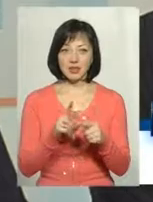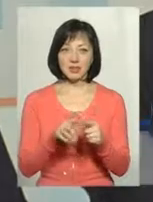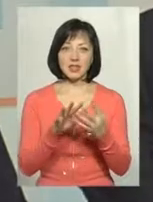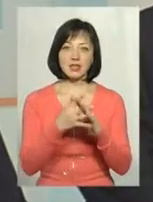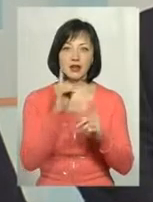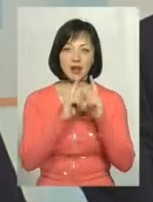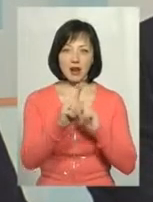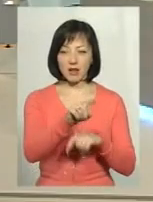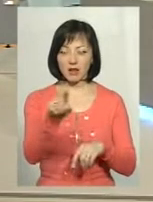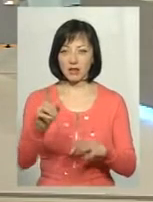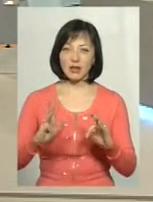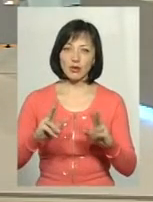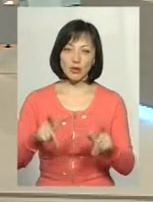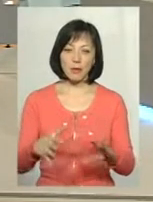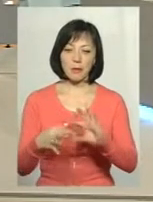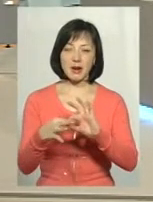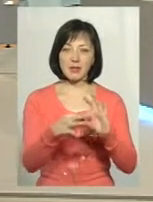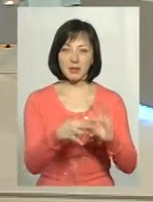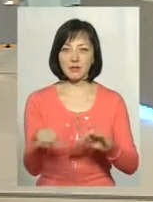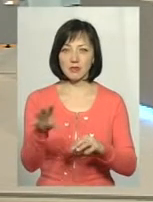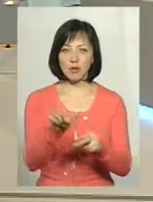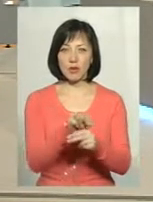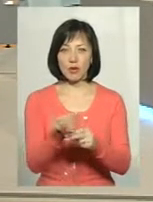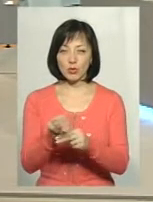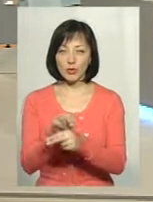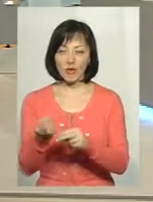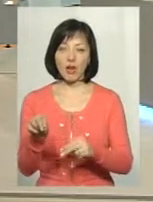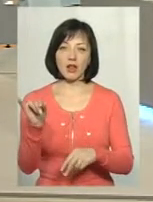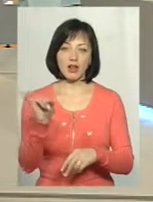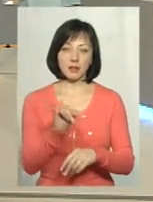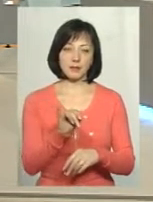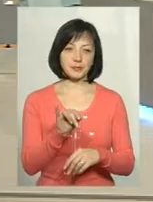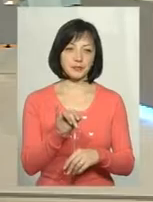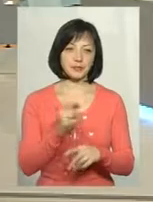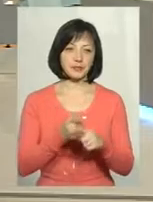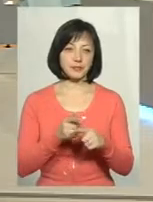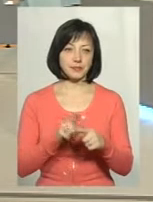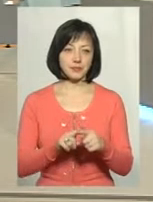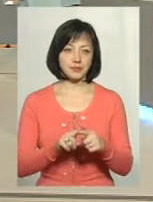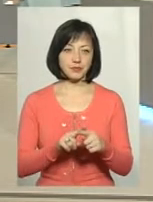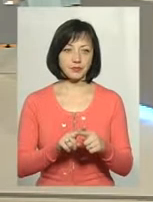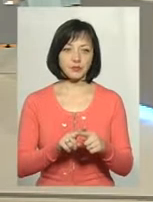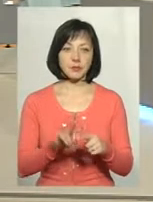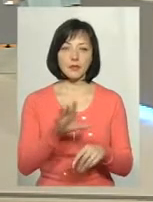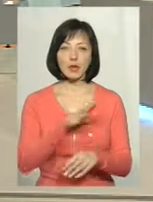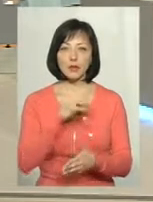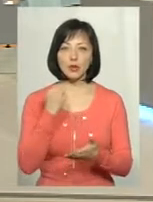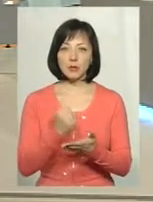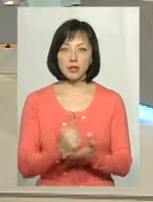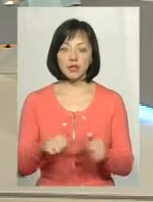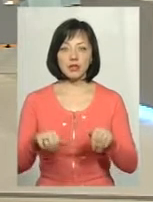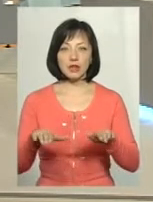сільських радах, трактори, прицепи, це ми все поремонтували. Практично це було прийнято правильне рішення